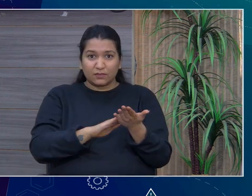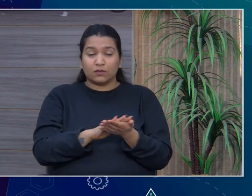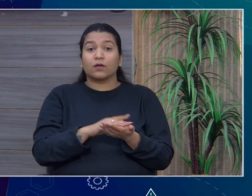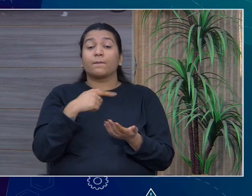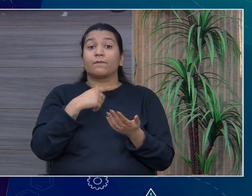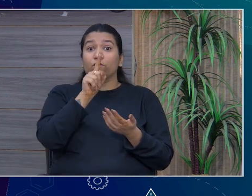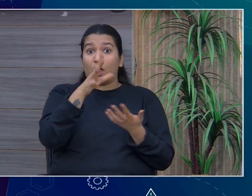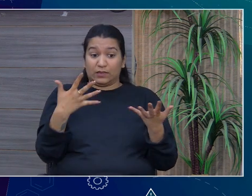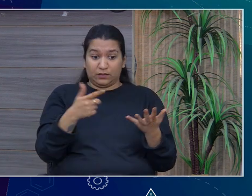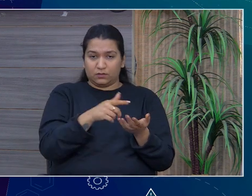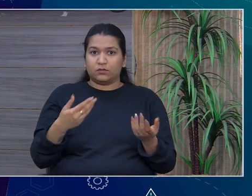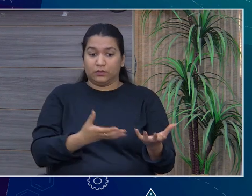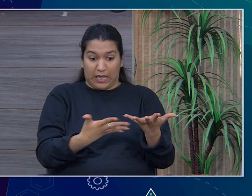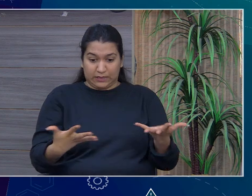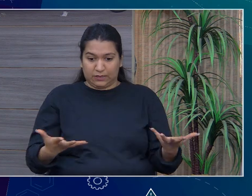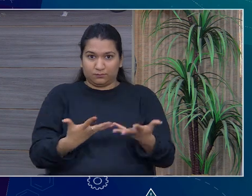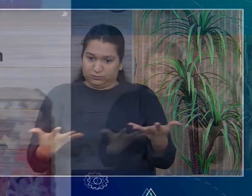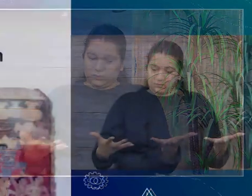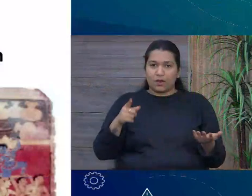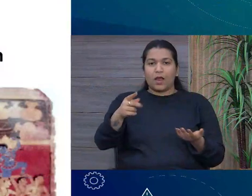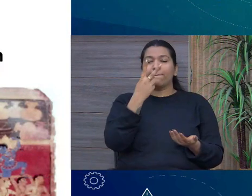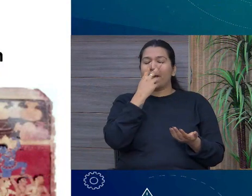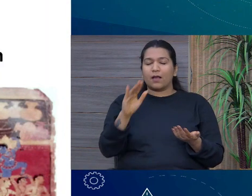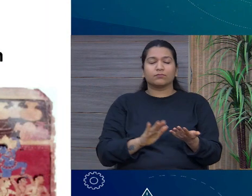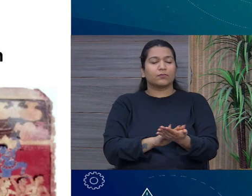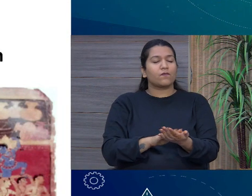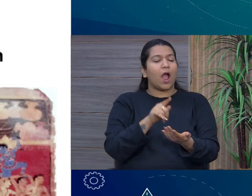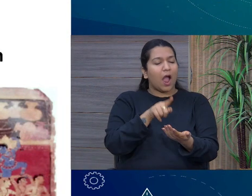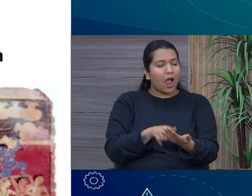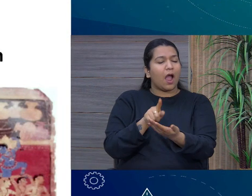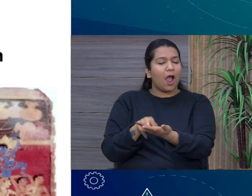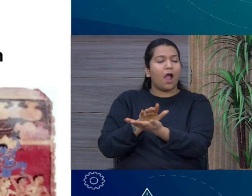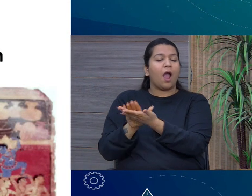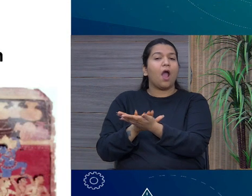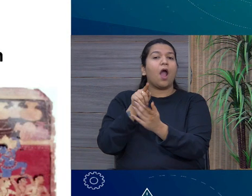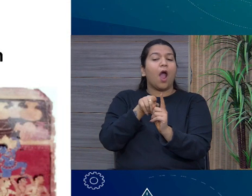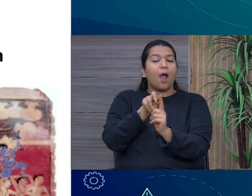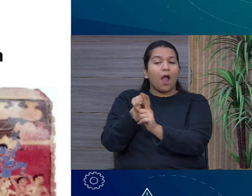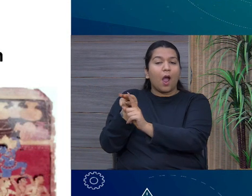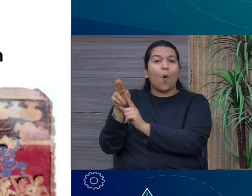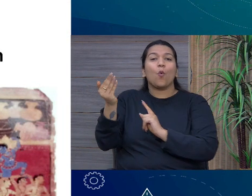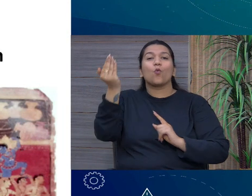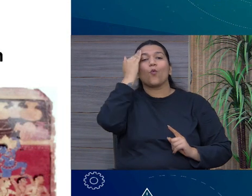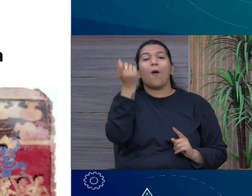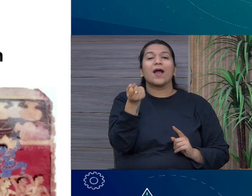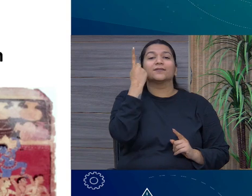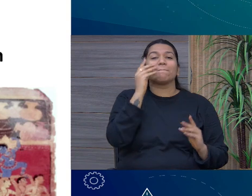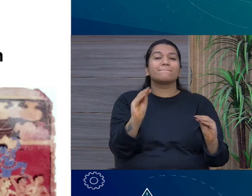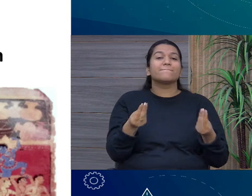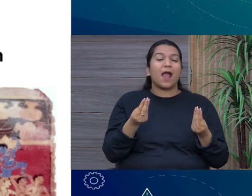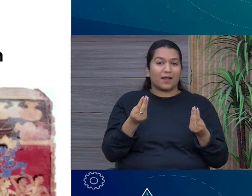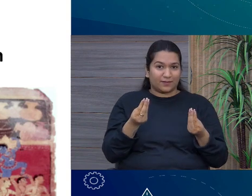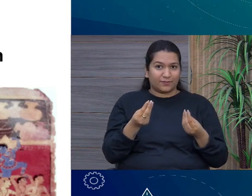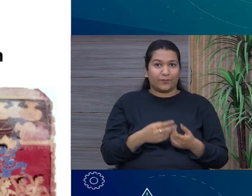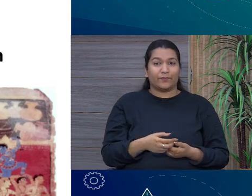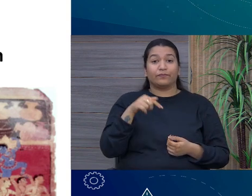उनको बकायदा बच्चों के सामने फिजिकली प्रेजेंट करा करके उनको दर्शा सकते हैं, उनको दिखा सकते हैं। और इन